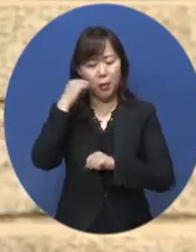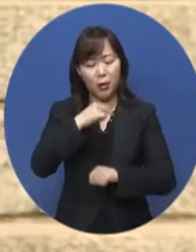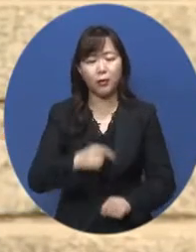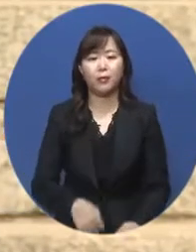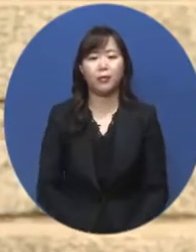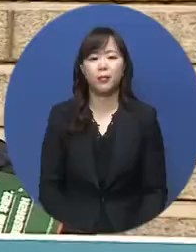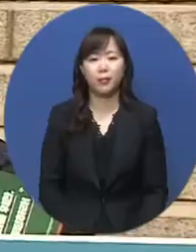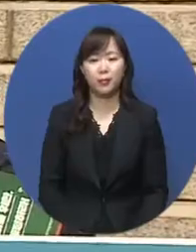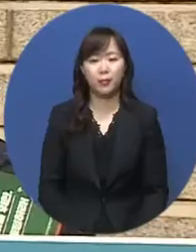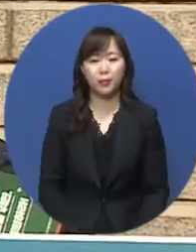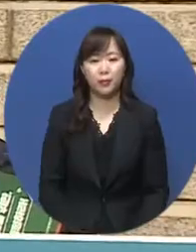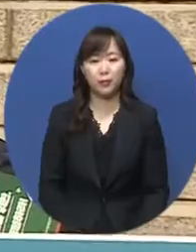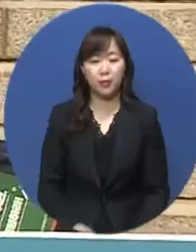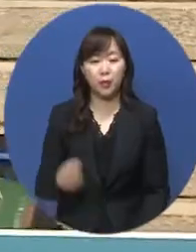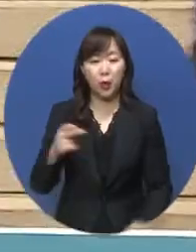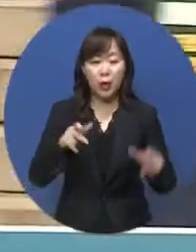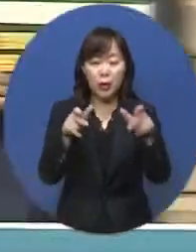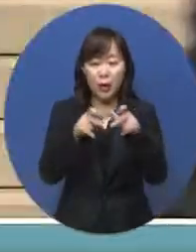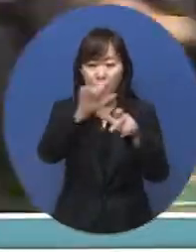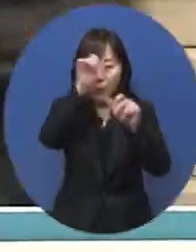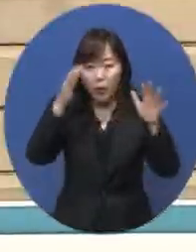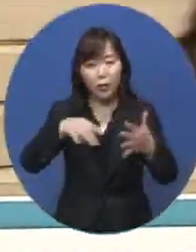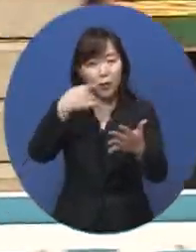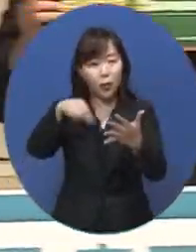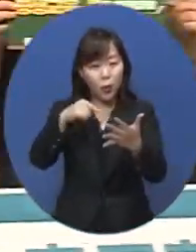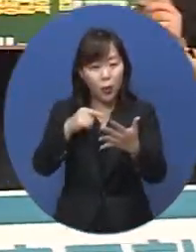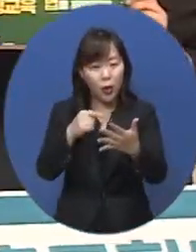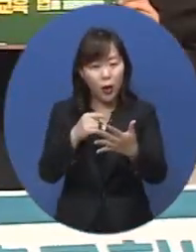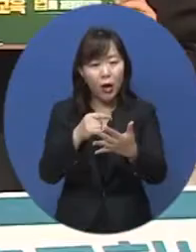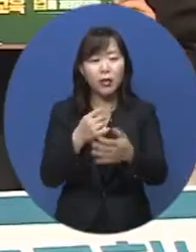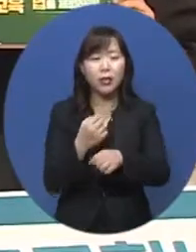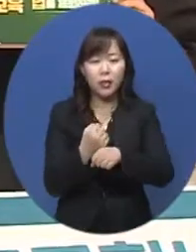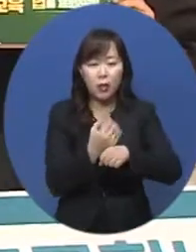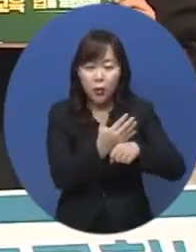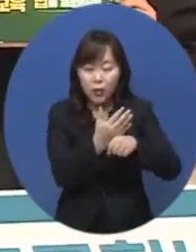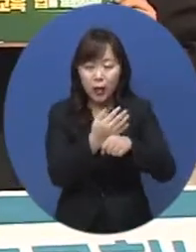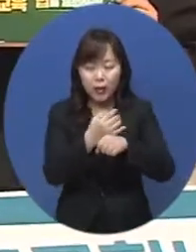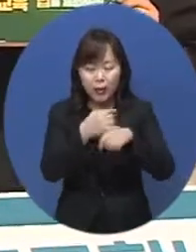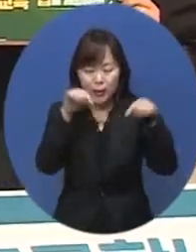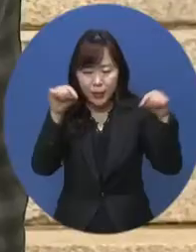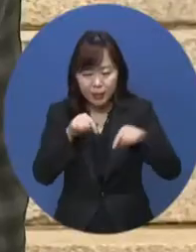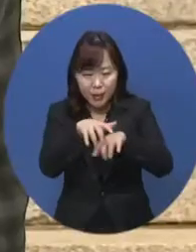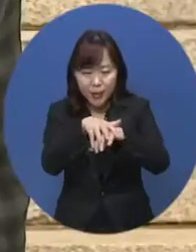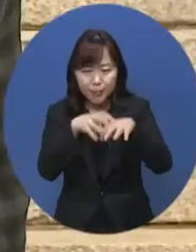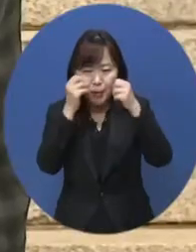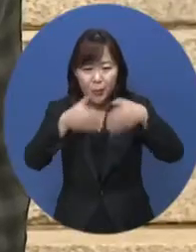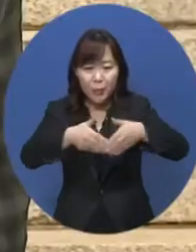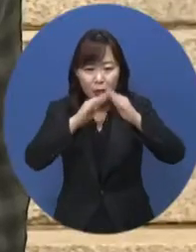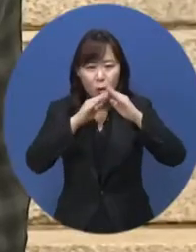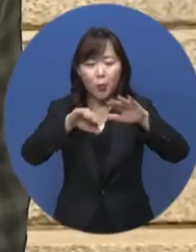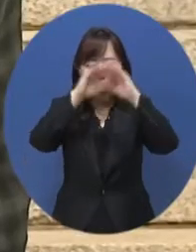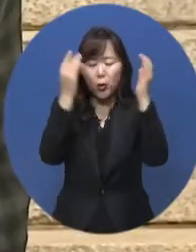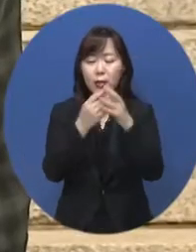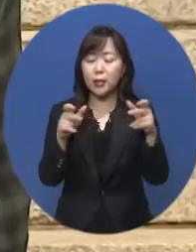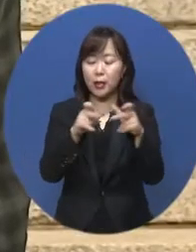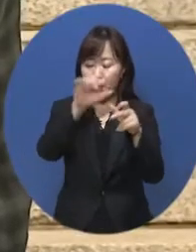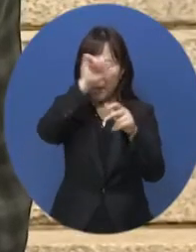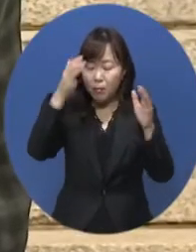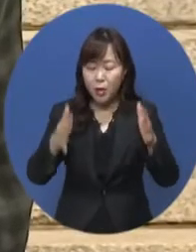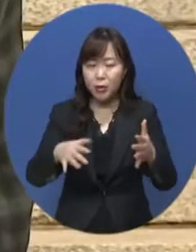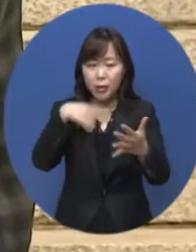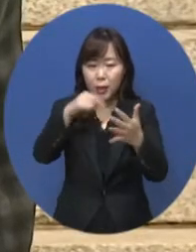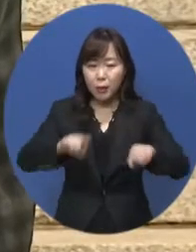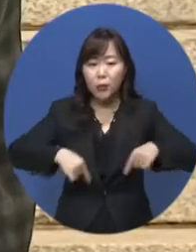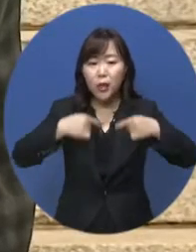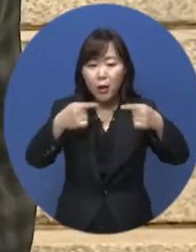했습니다. 또한 장애인 평생교육 전달 심의 체계를 새롭게 구축해 모든 장애인이 평생교육 참여